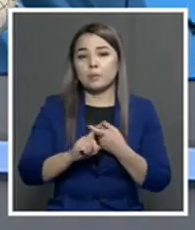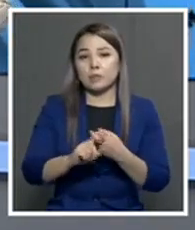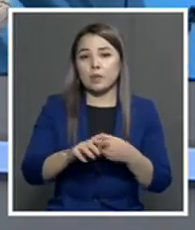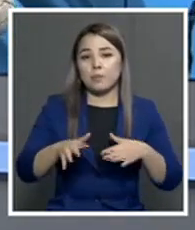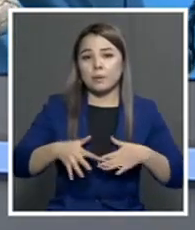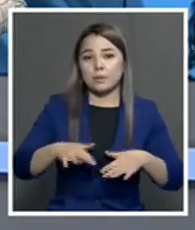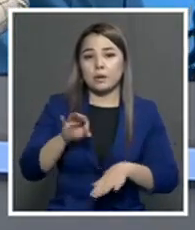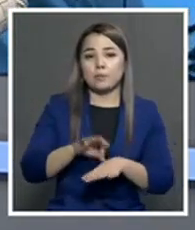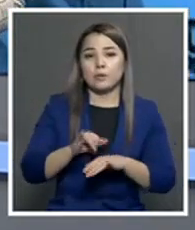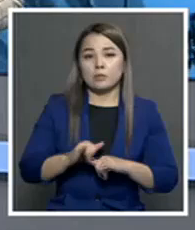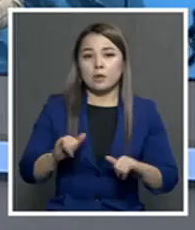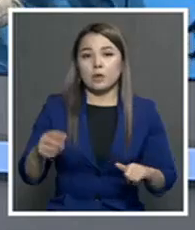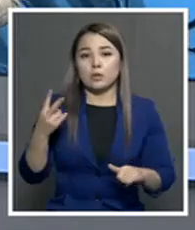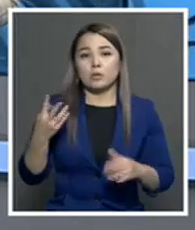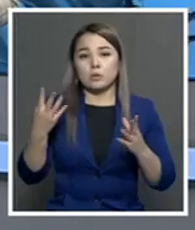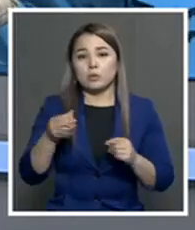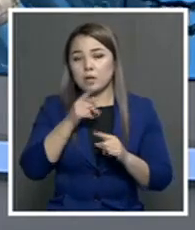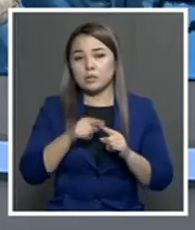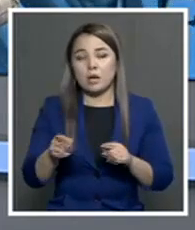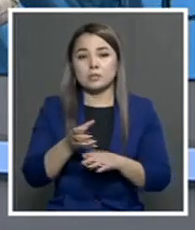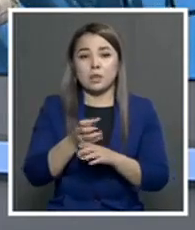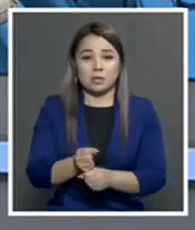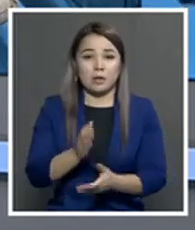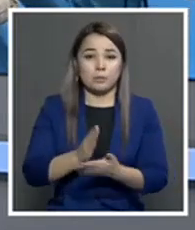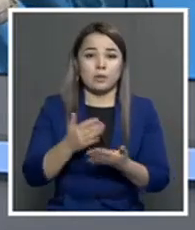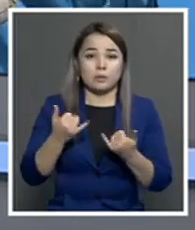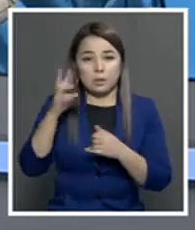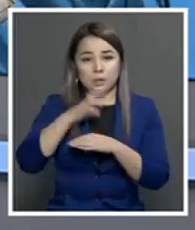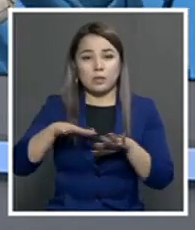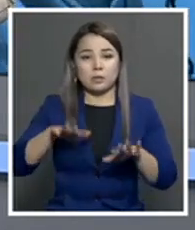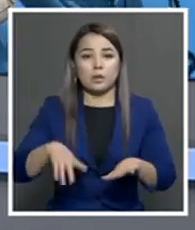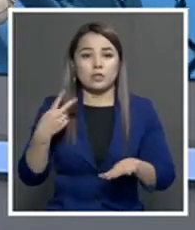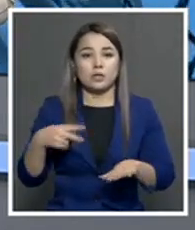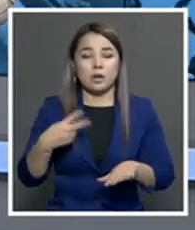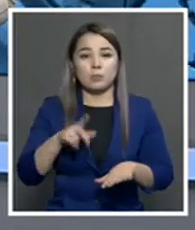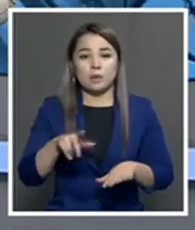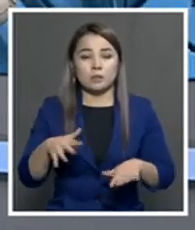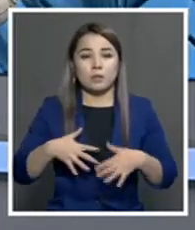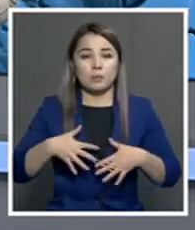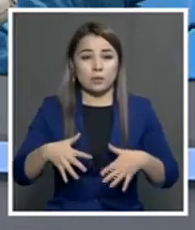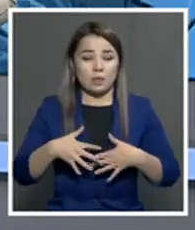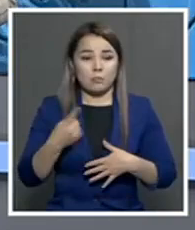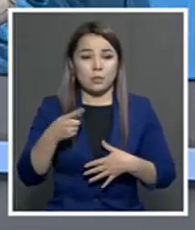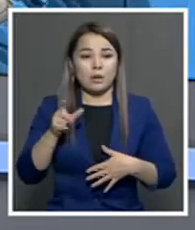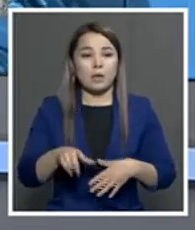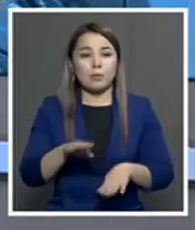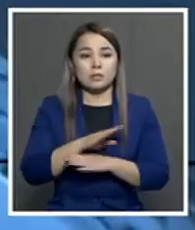пневмониямен науқастану дерегі соңғы 2 күнде азайып келеді. Кеше ел бойынша 20 адамның өкпесі қабынып, бір адам қайтыс